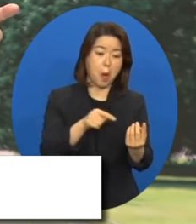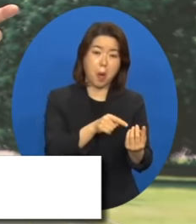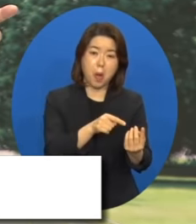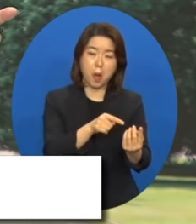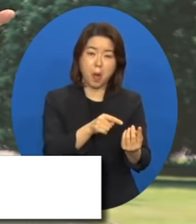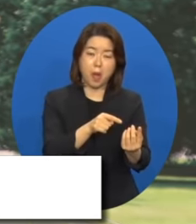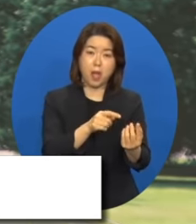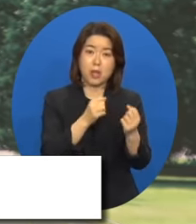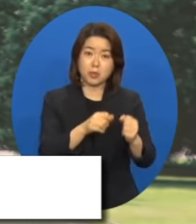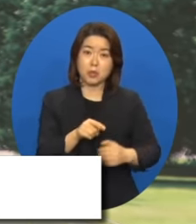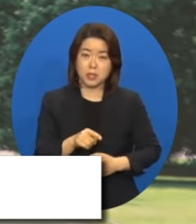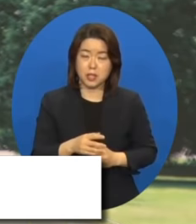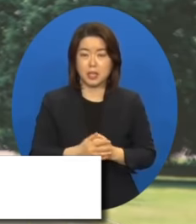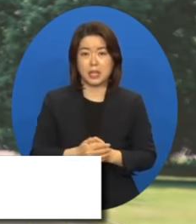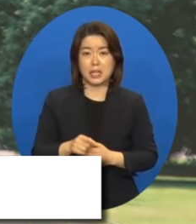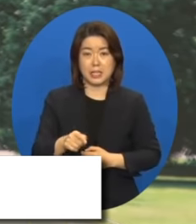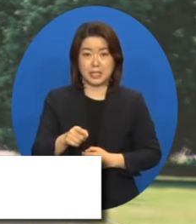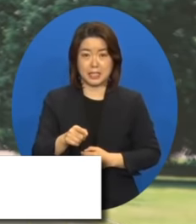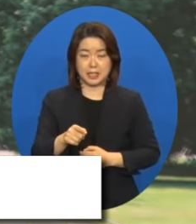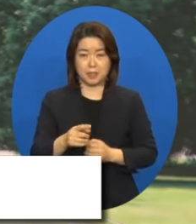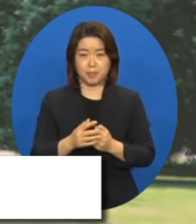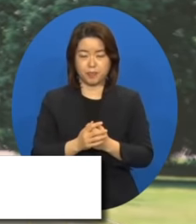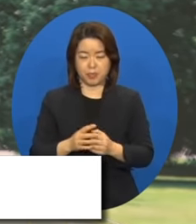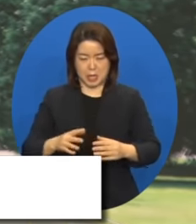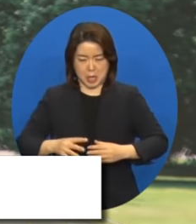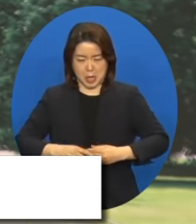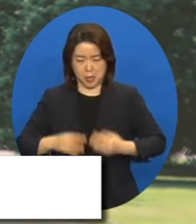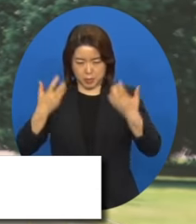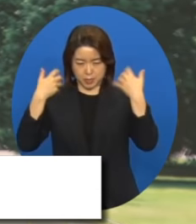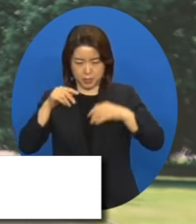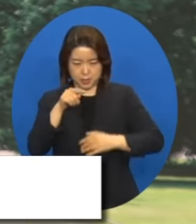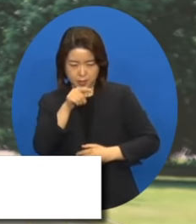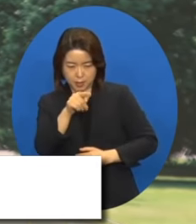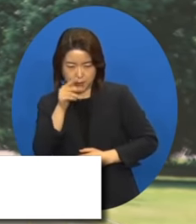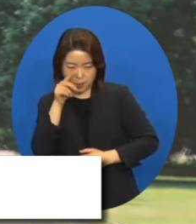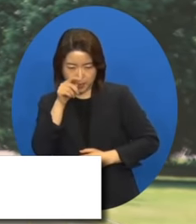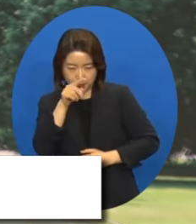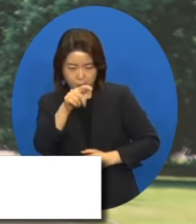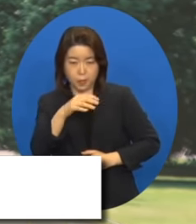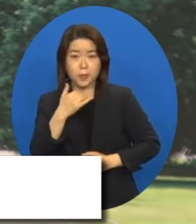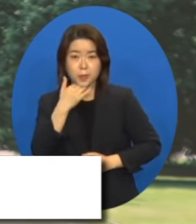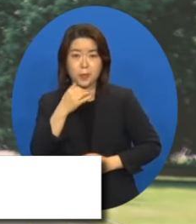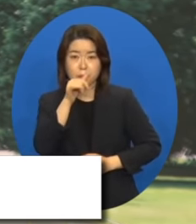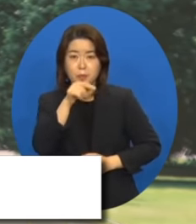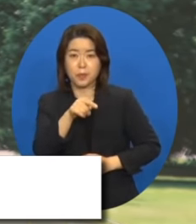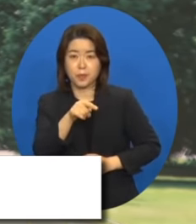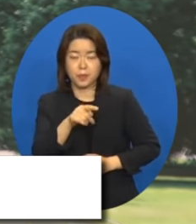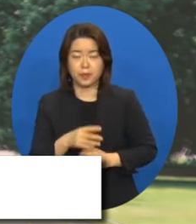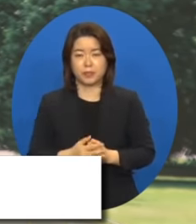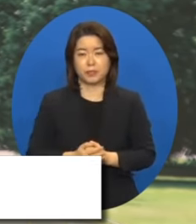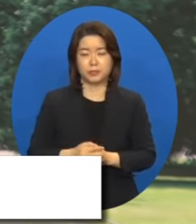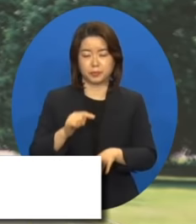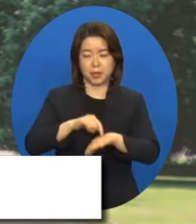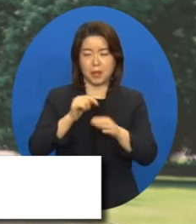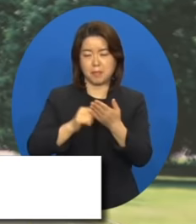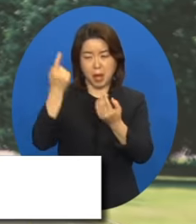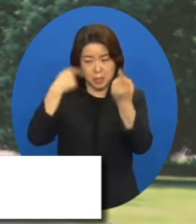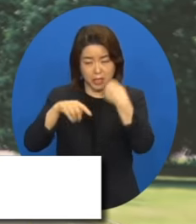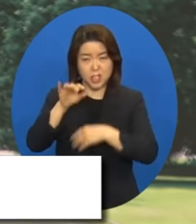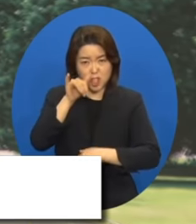존재, 그게 바로 굶주린 사자가 노리는 대상이죠. 마음에 상처가